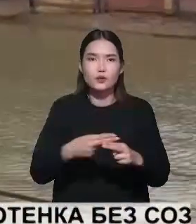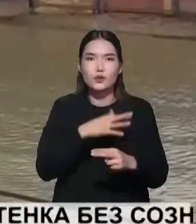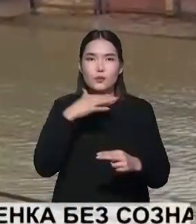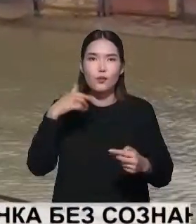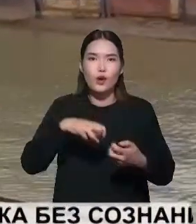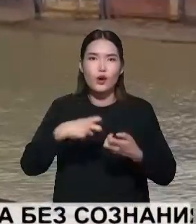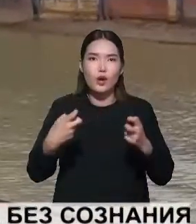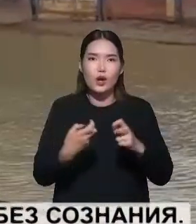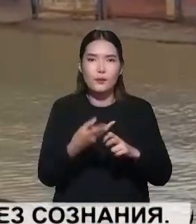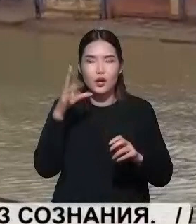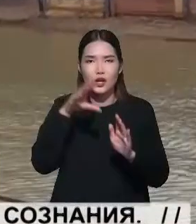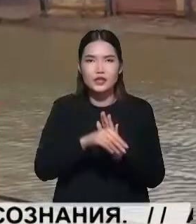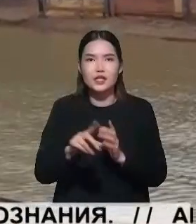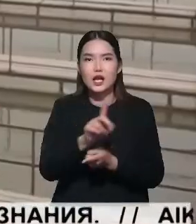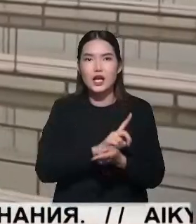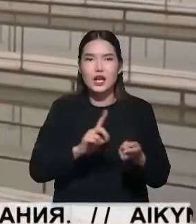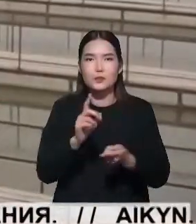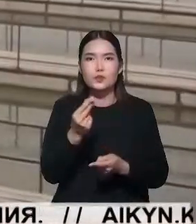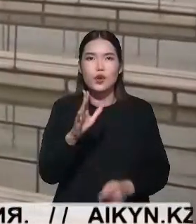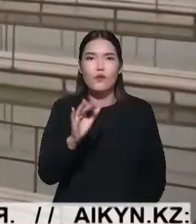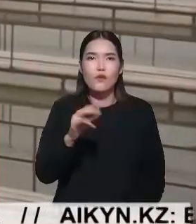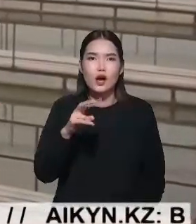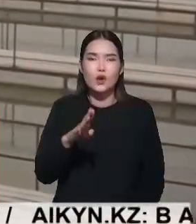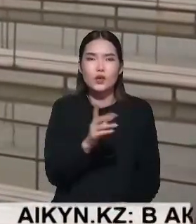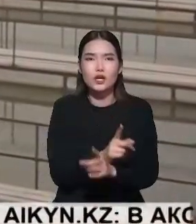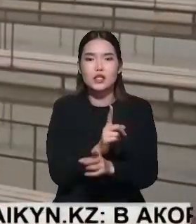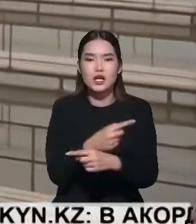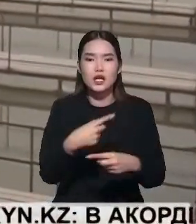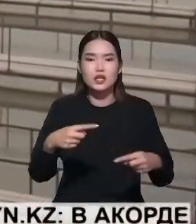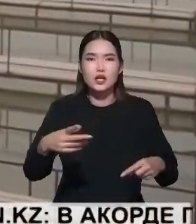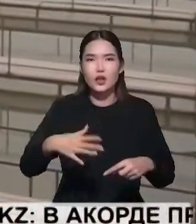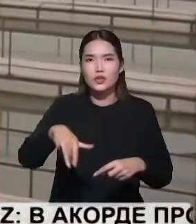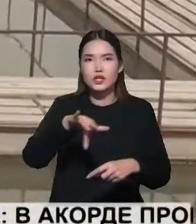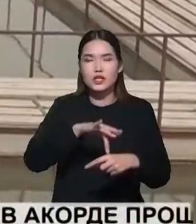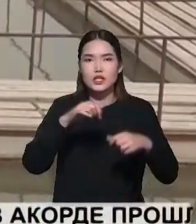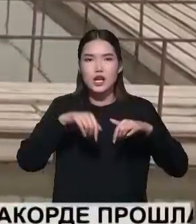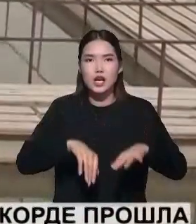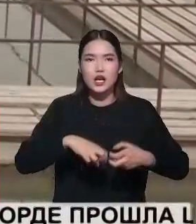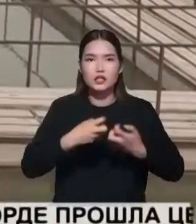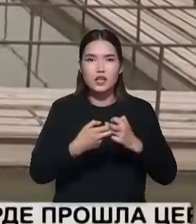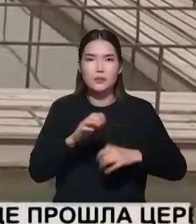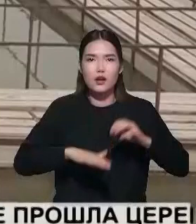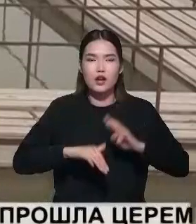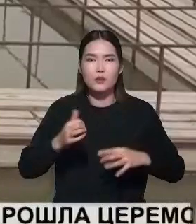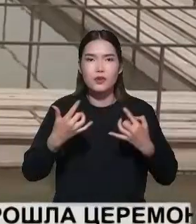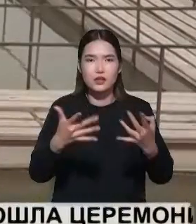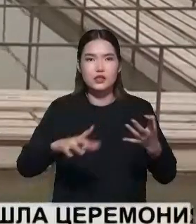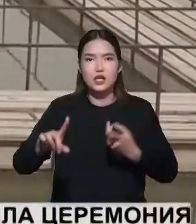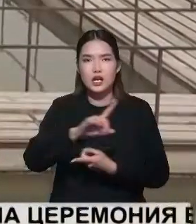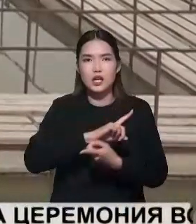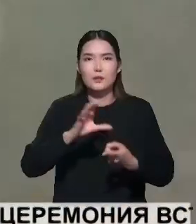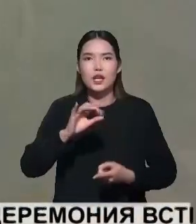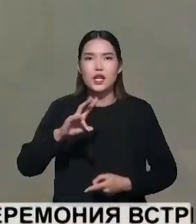проблем, в том числе изменением курса валют и санкциями в некоторых странах. Для решения проблемы эксперты требуют изменить индикатор